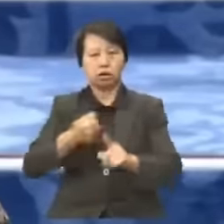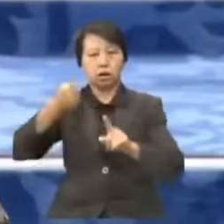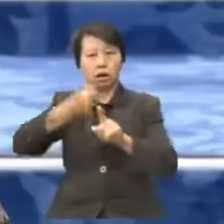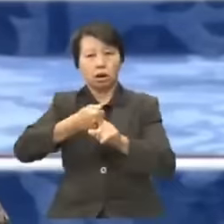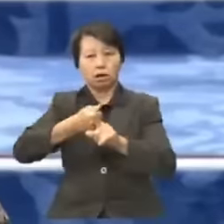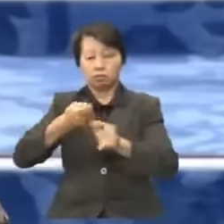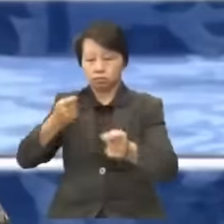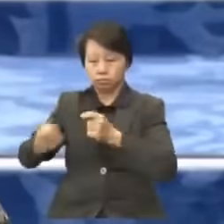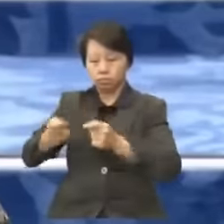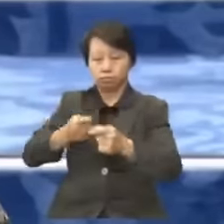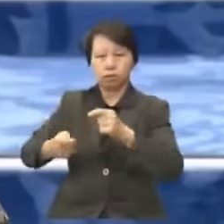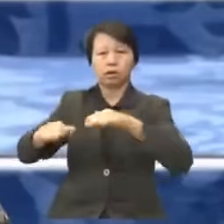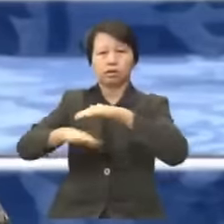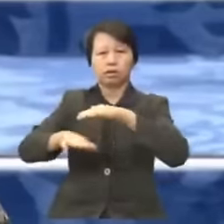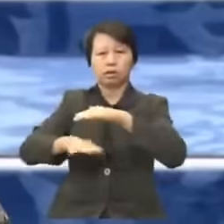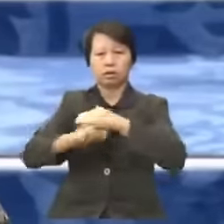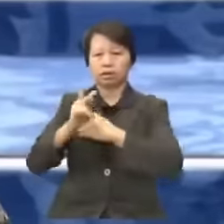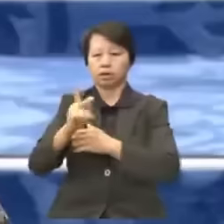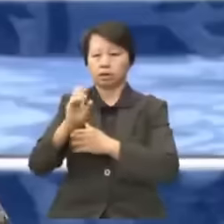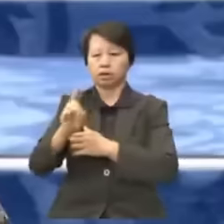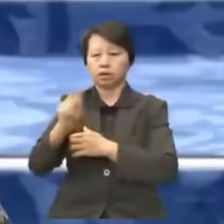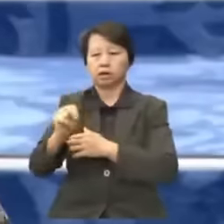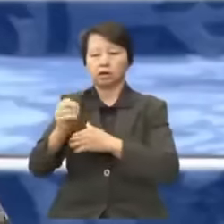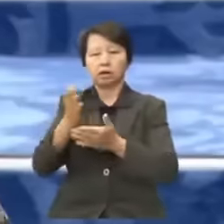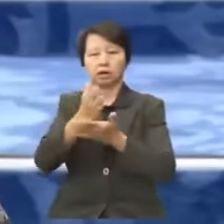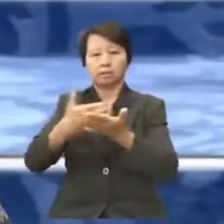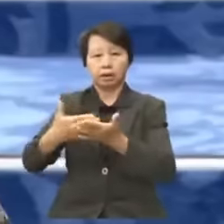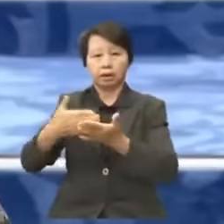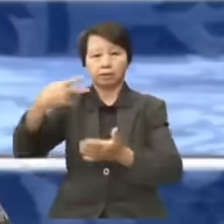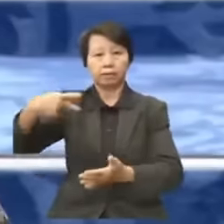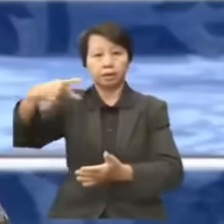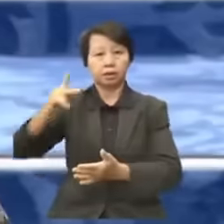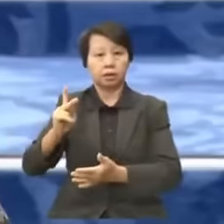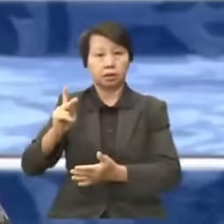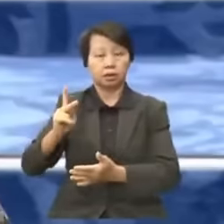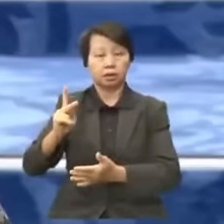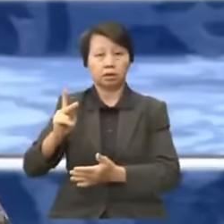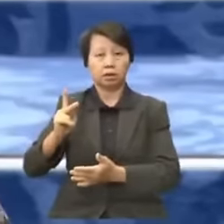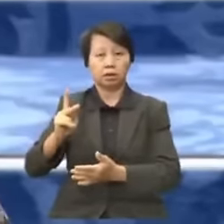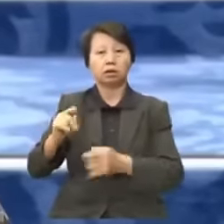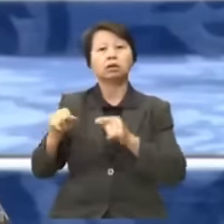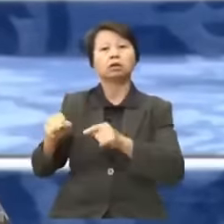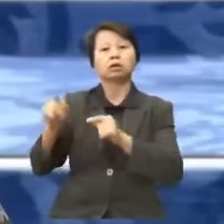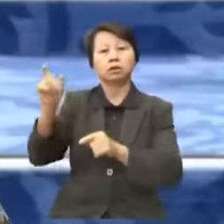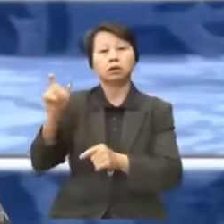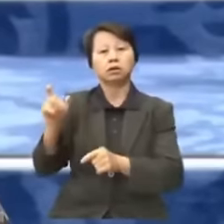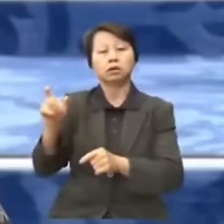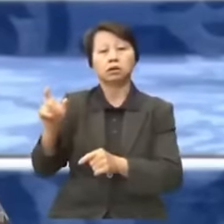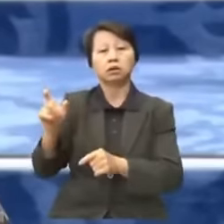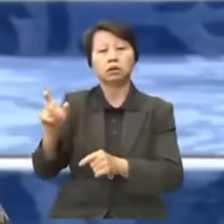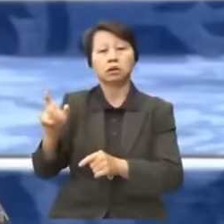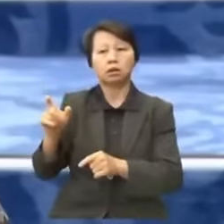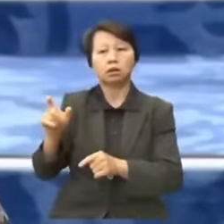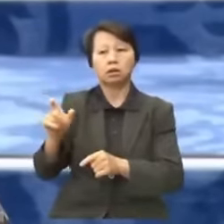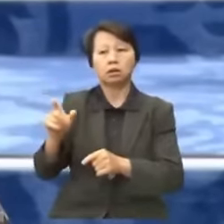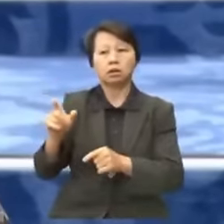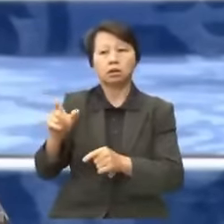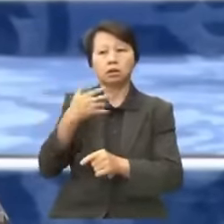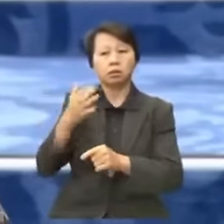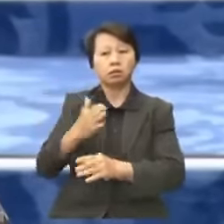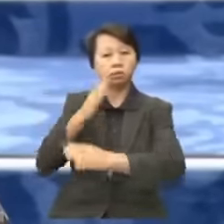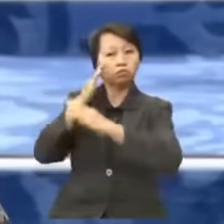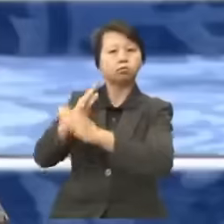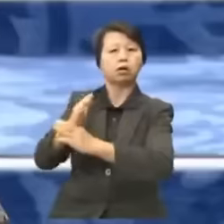pentadbiran di bawah kdn melalui bahagian PK ialah Totally